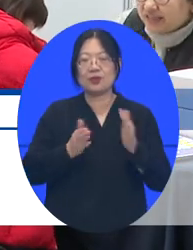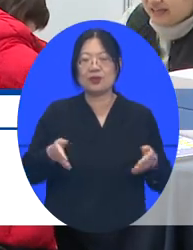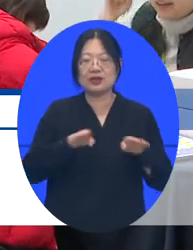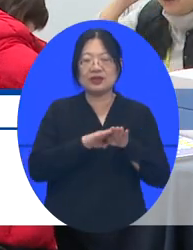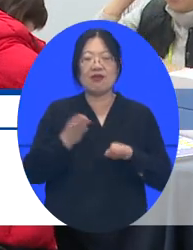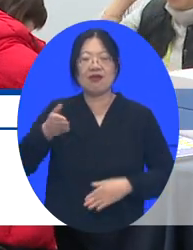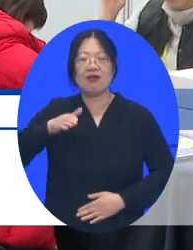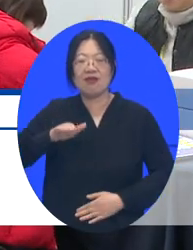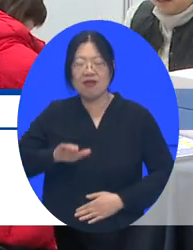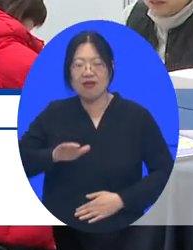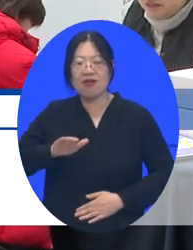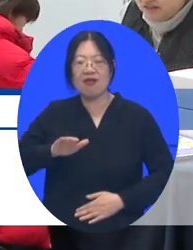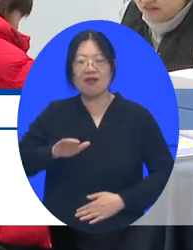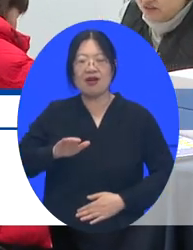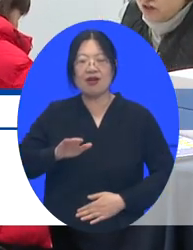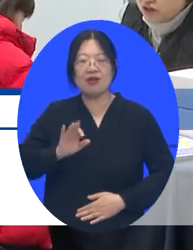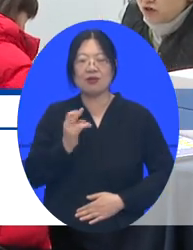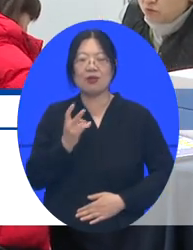공공기관인데도 불구하고